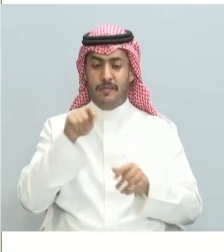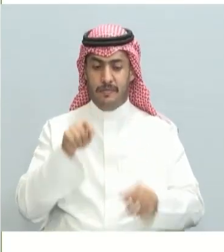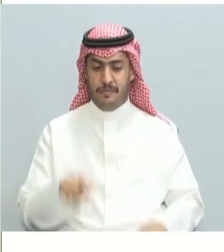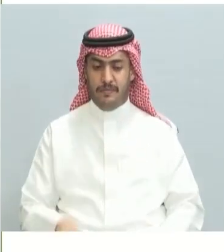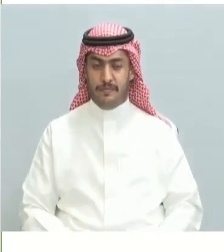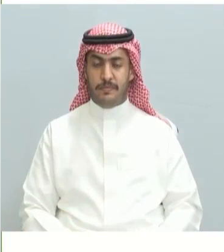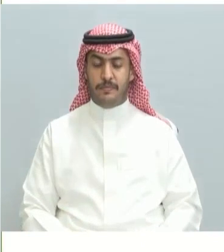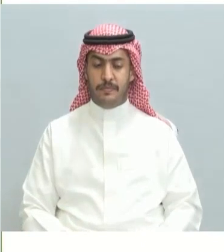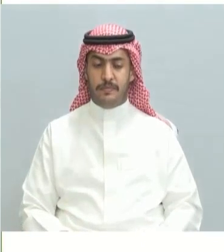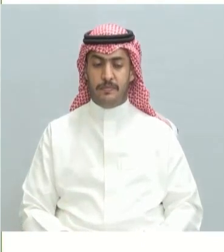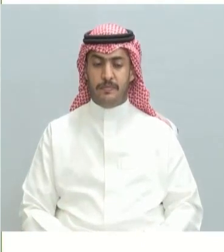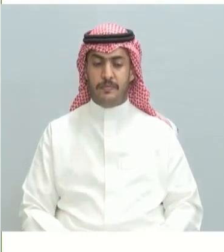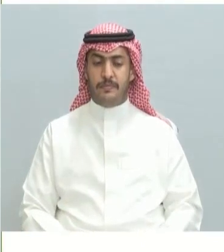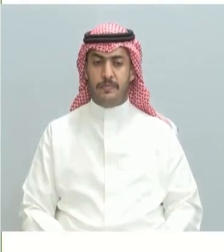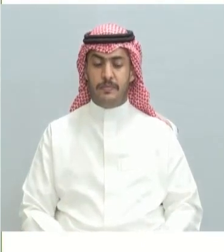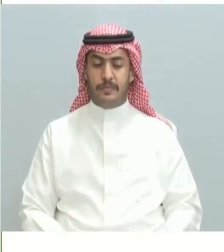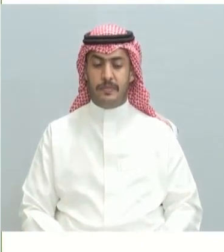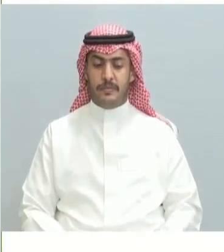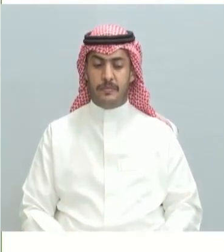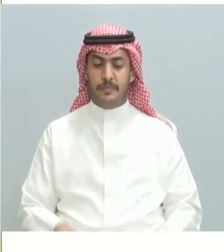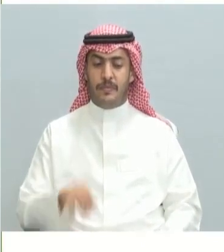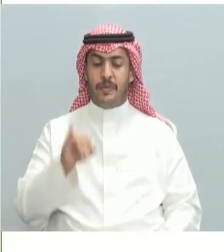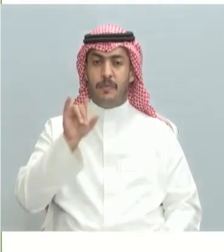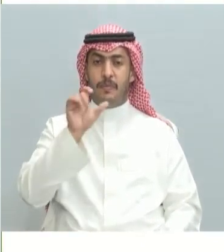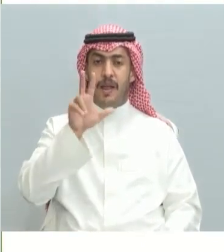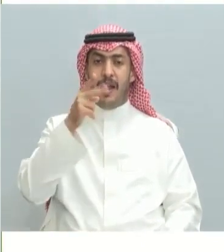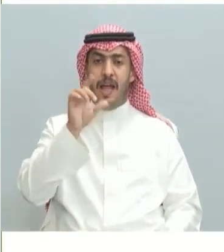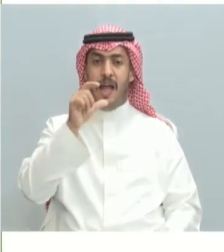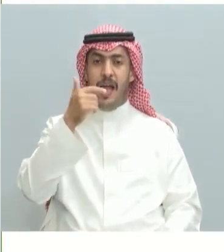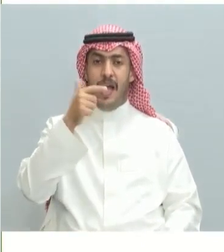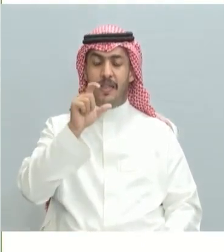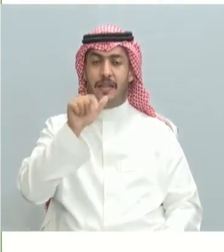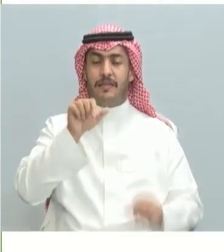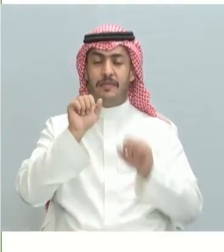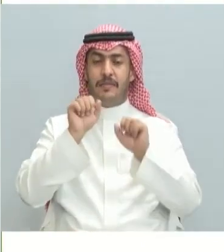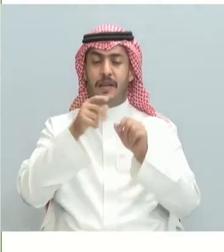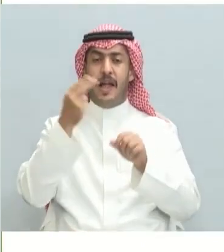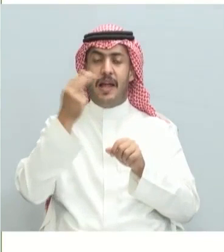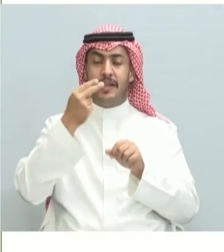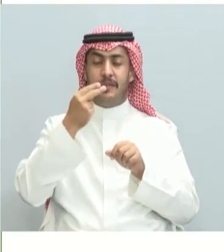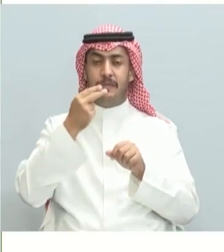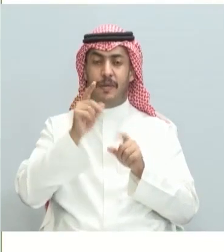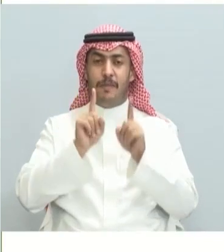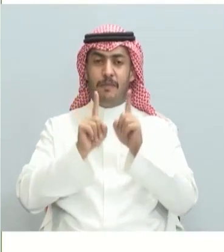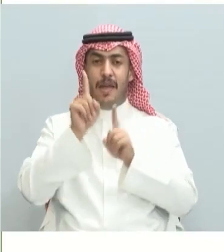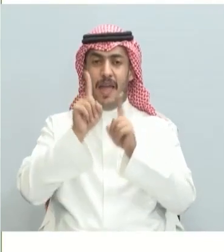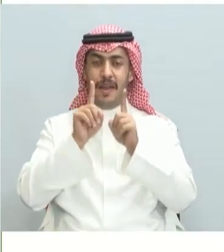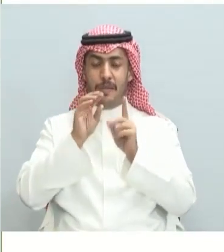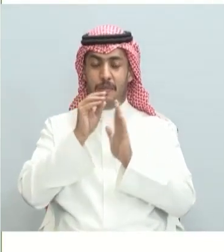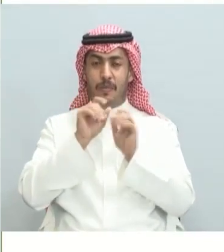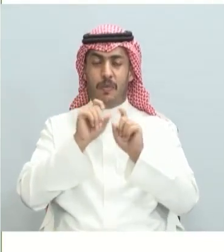المختلفه نعرف هنا منحنى العائد ما هو منحنى العائد عباره عن رسم بياني